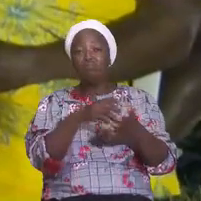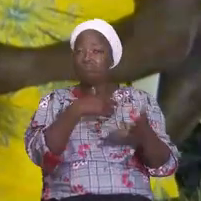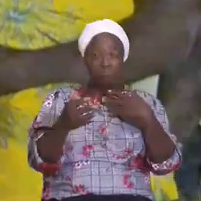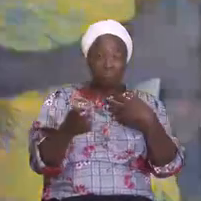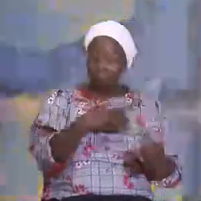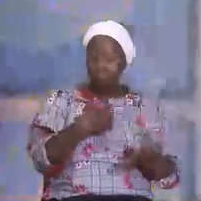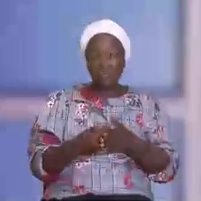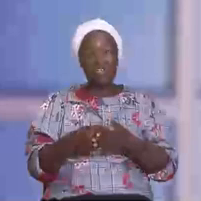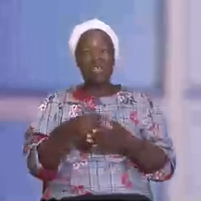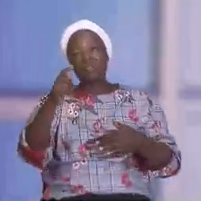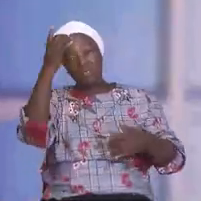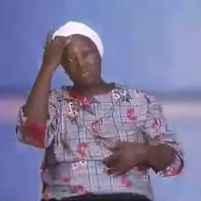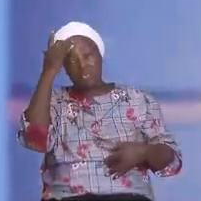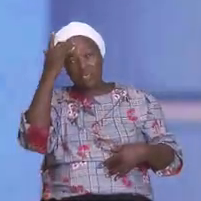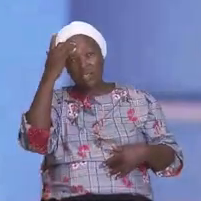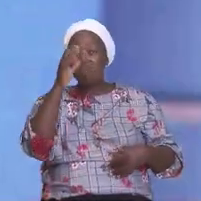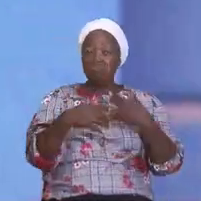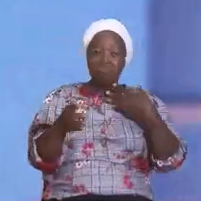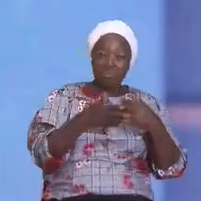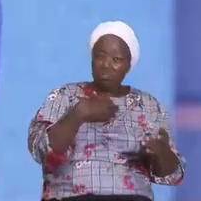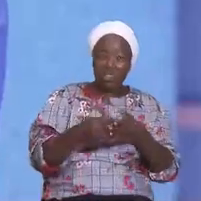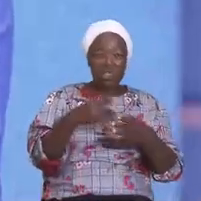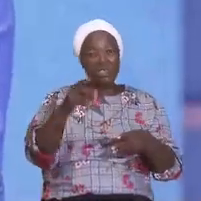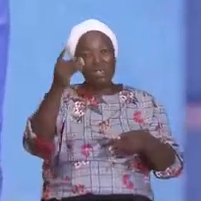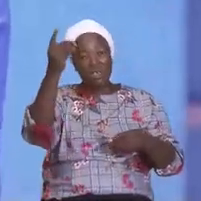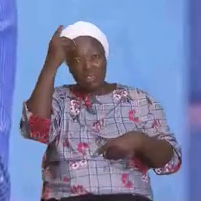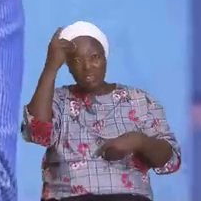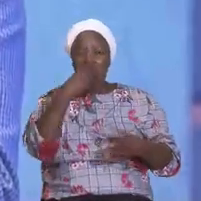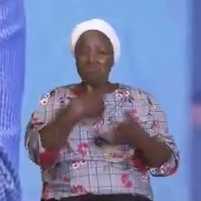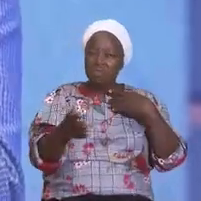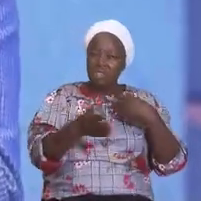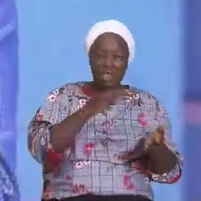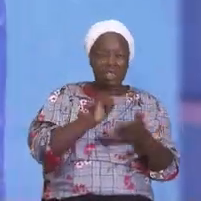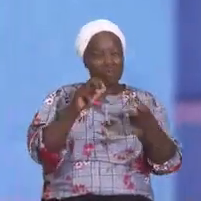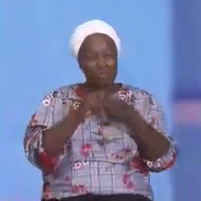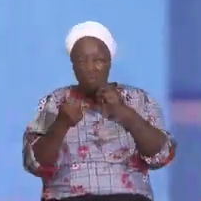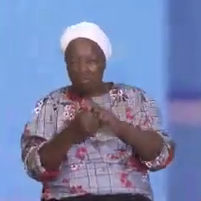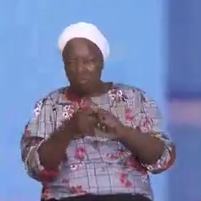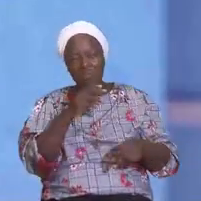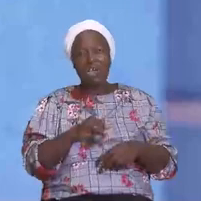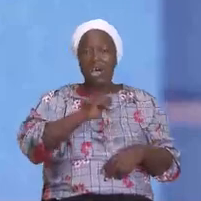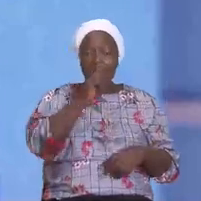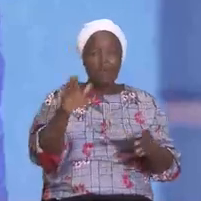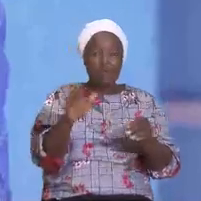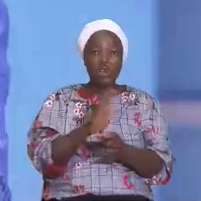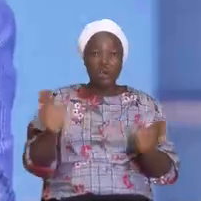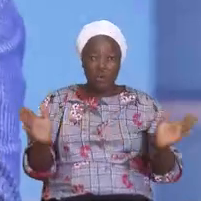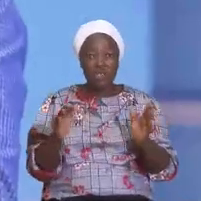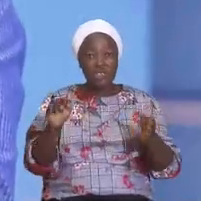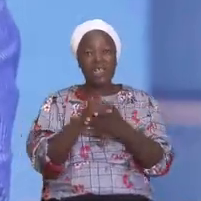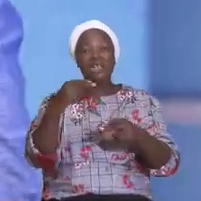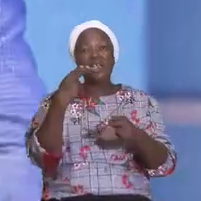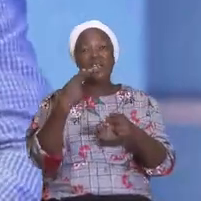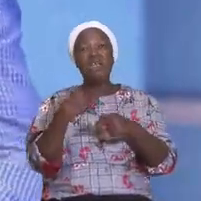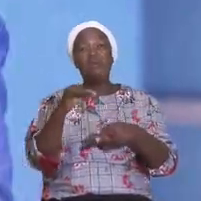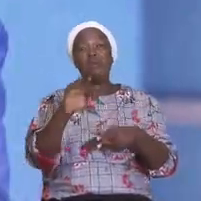sont ceux-là qui sont sauvés. Et ceux qui savent que tout, quelle que soit la maladie, quel que soit leur état, quelle